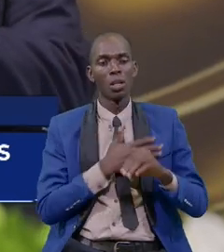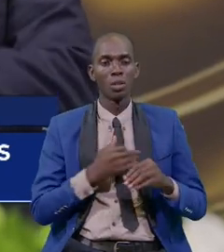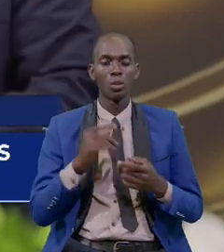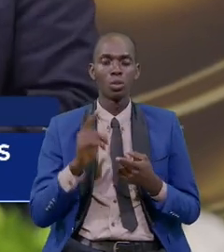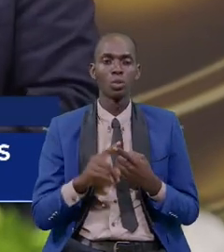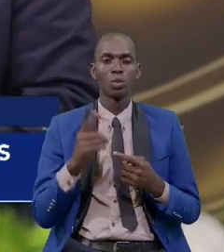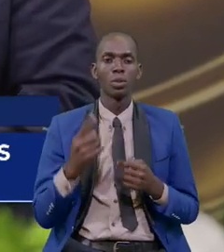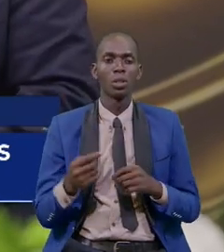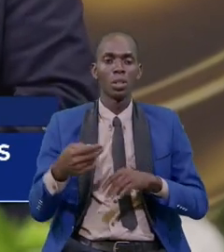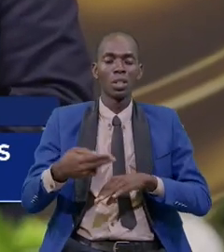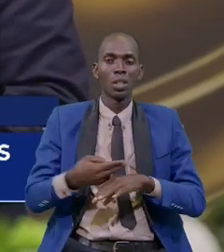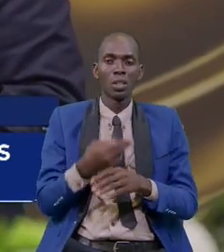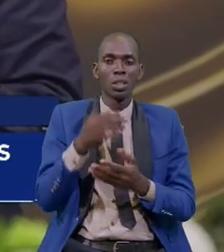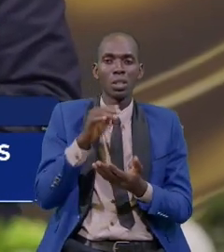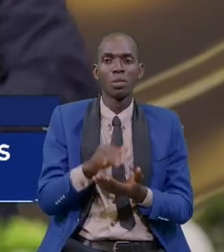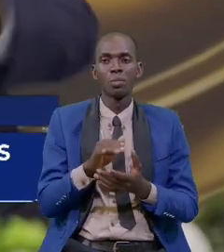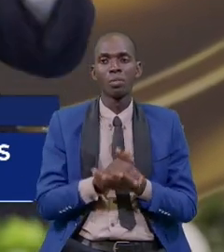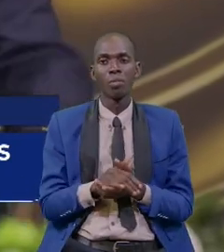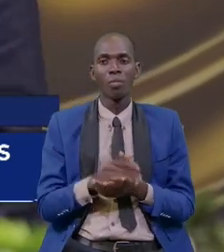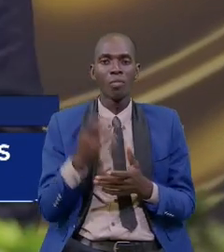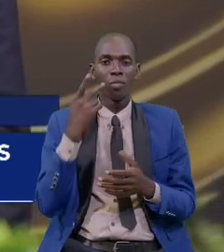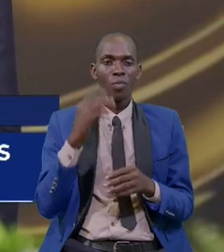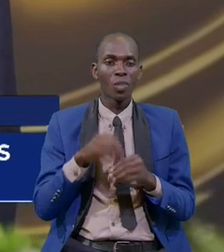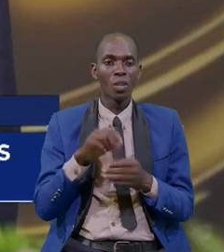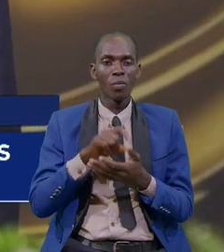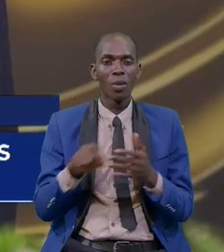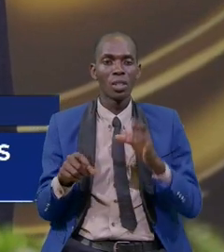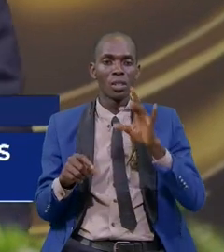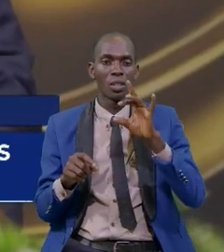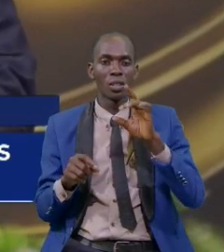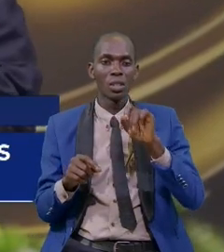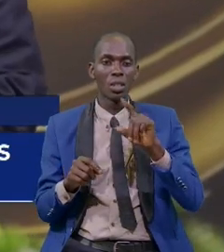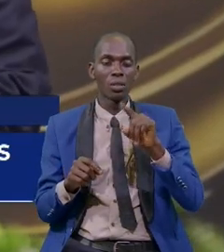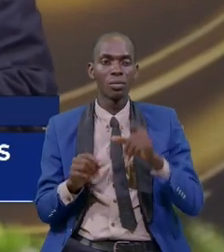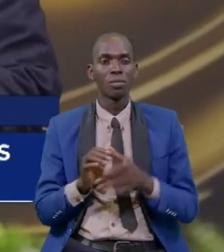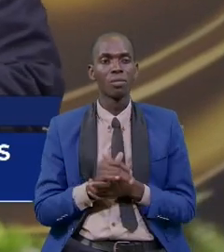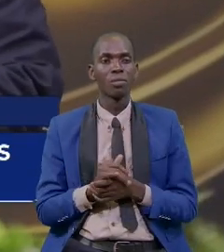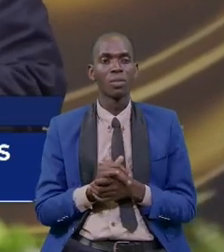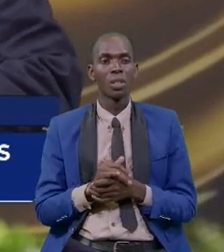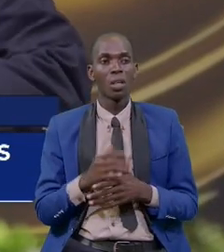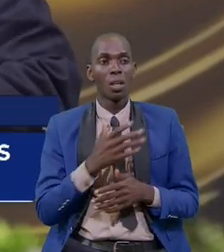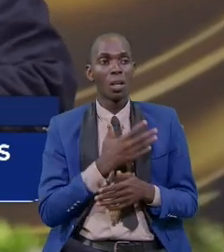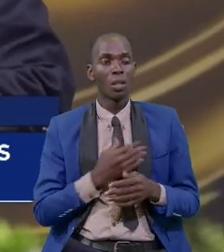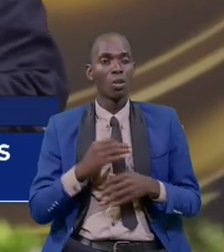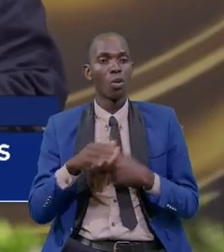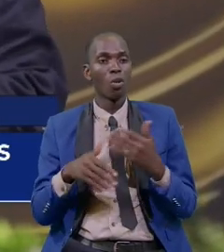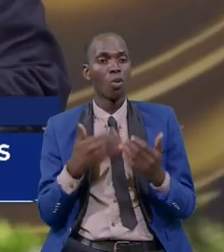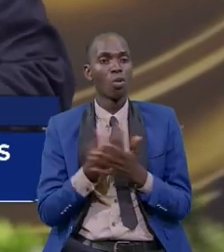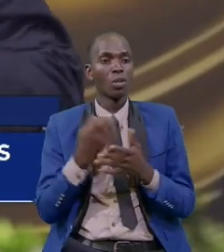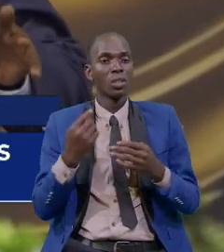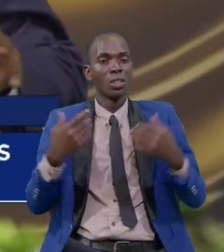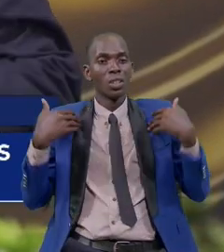à l'agneau. Verset 11. Et tous les anges